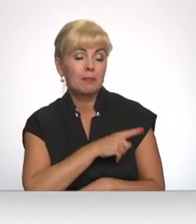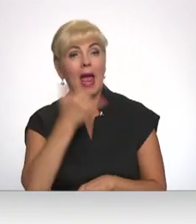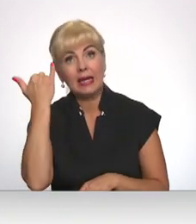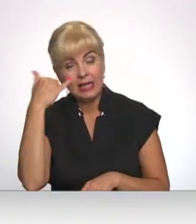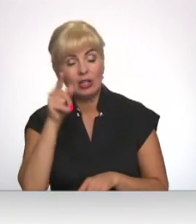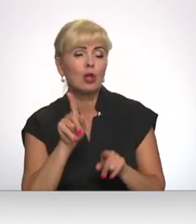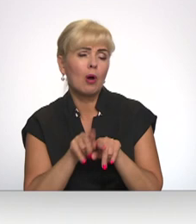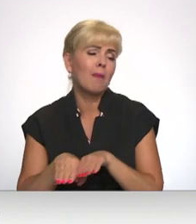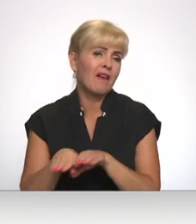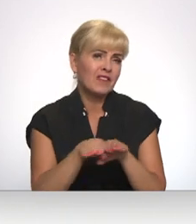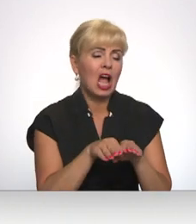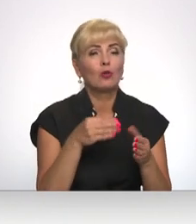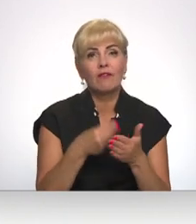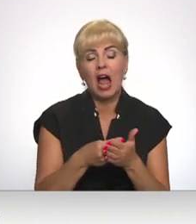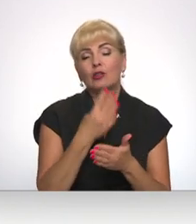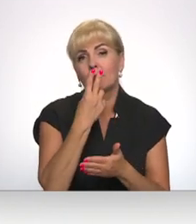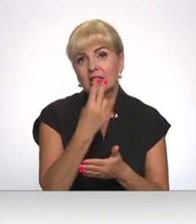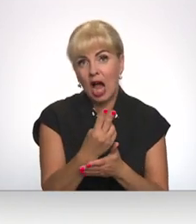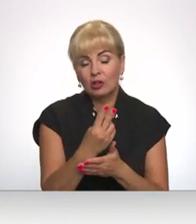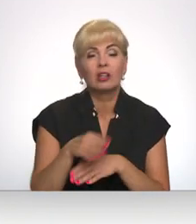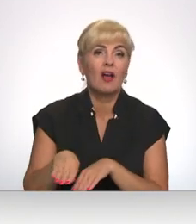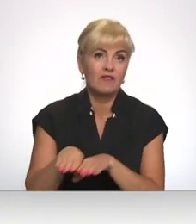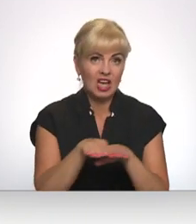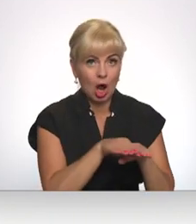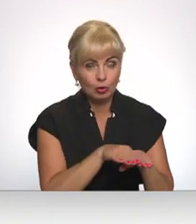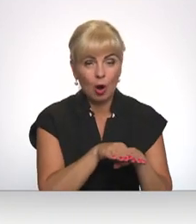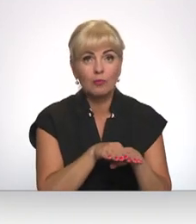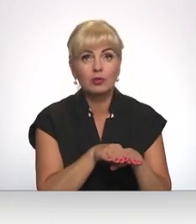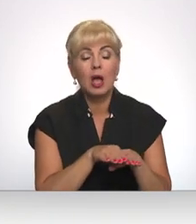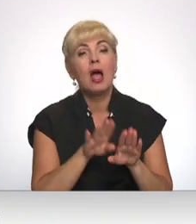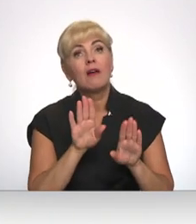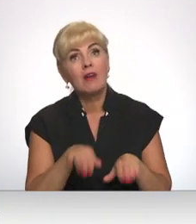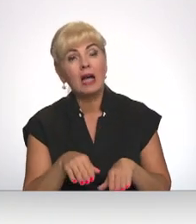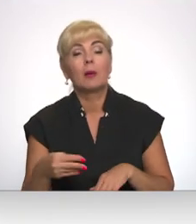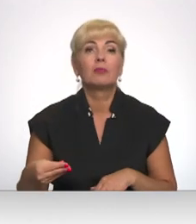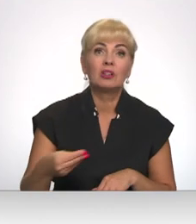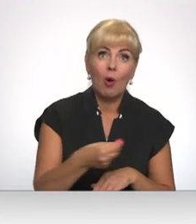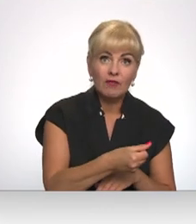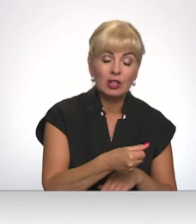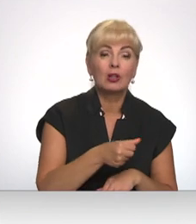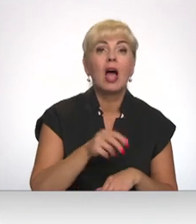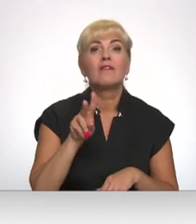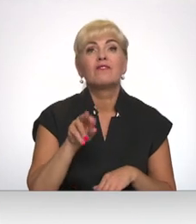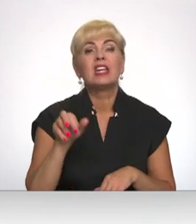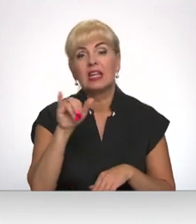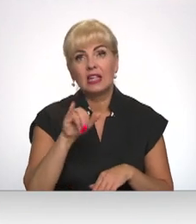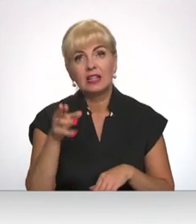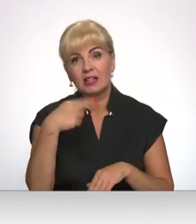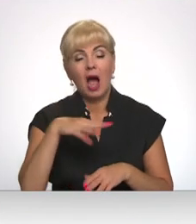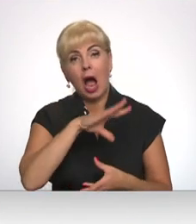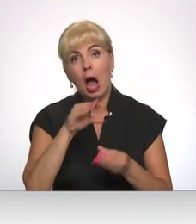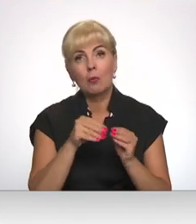vienādi vērtējam, skatāmies un tā kā vienoti. Vai varam nofinansēt? Pēc valsts ieņem dienas